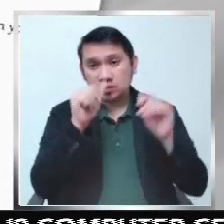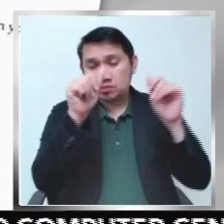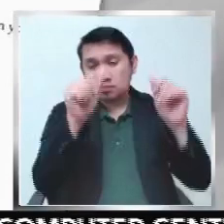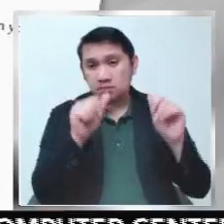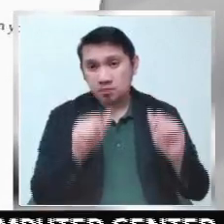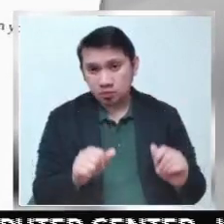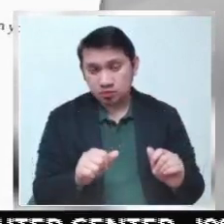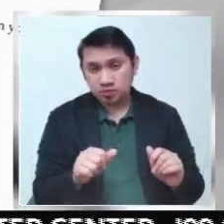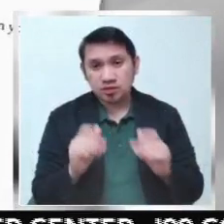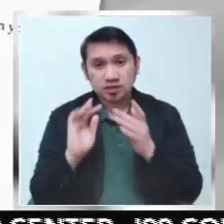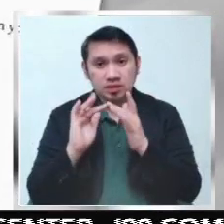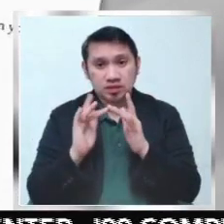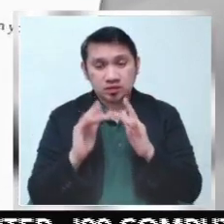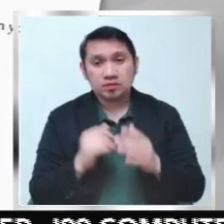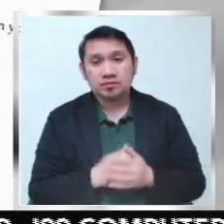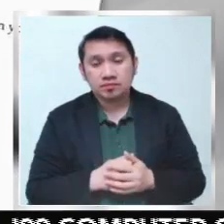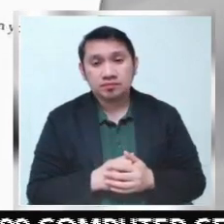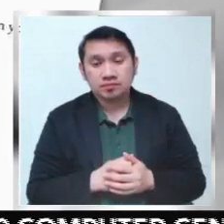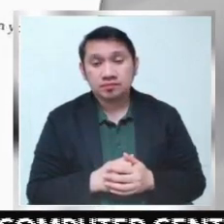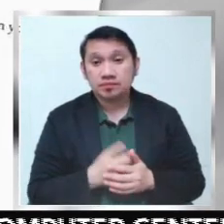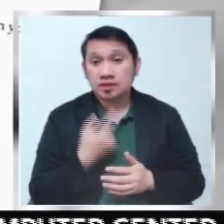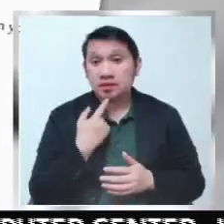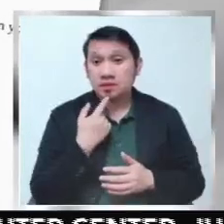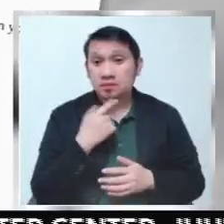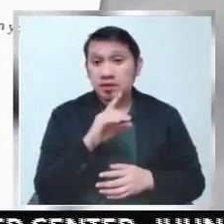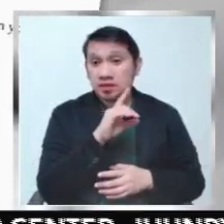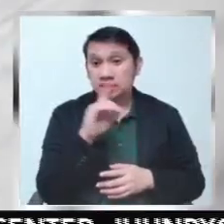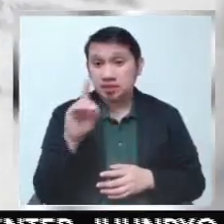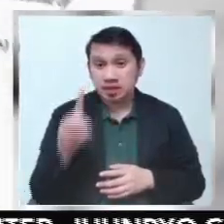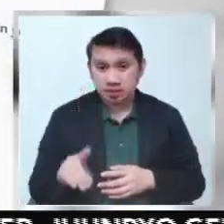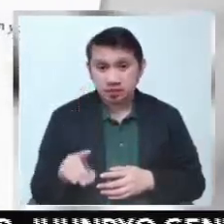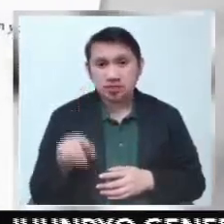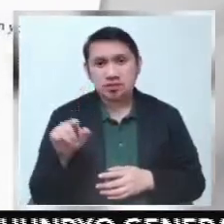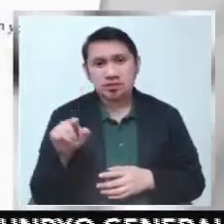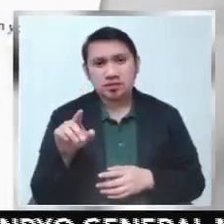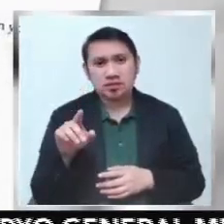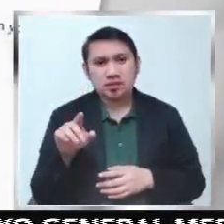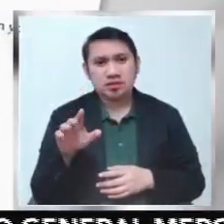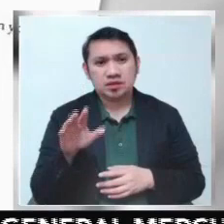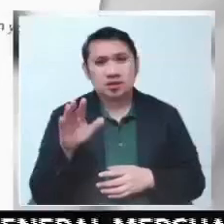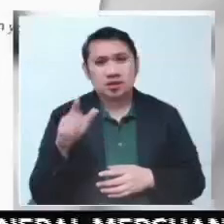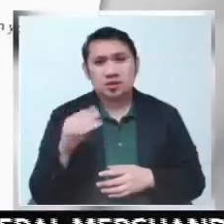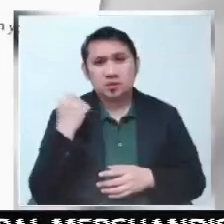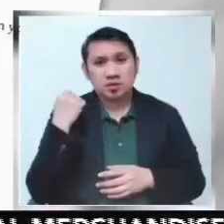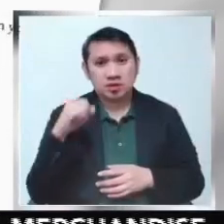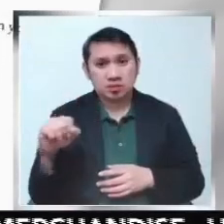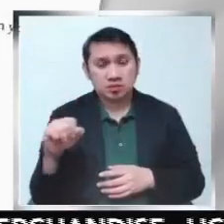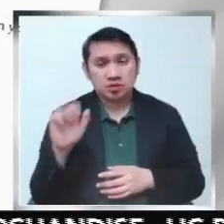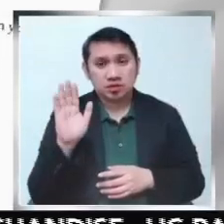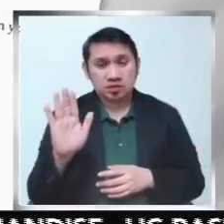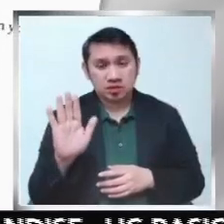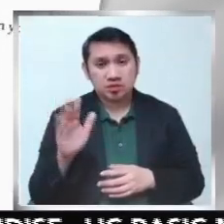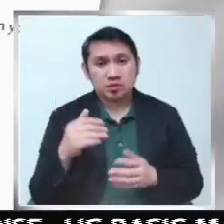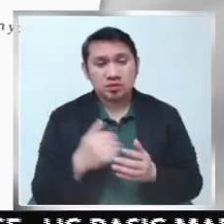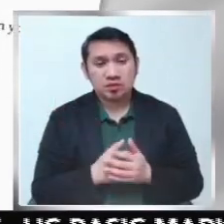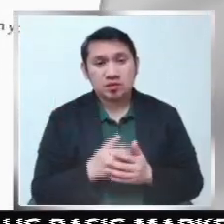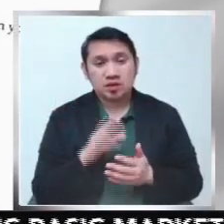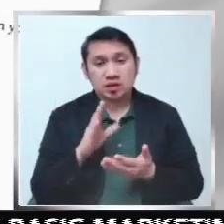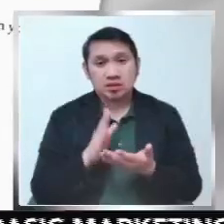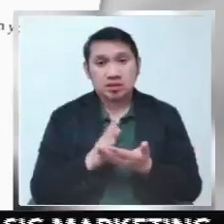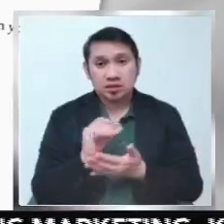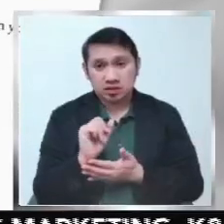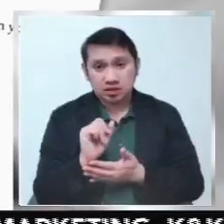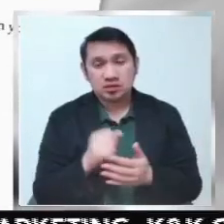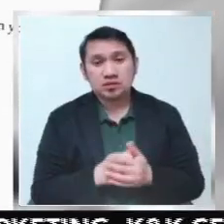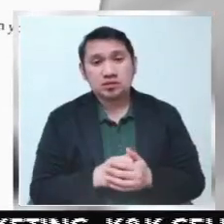media. Tugon naman ang diocese sa paratang ni Aklon na nalabag hindi lang ang kanyang canonical at civil rights,